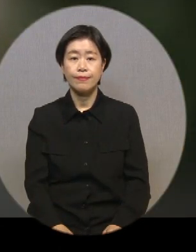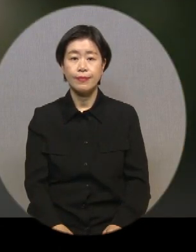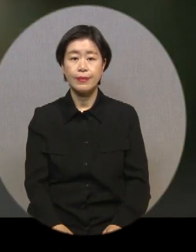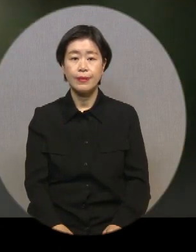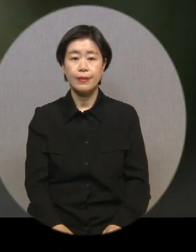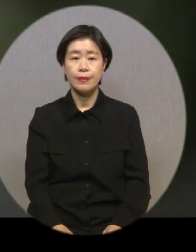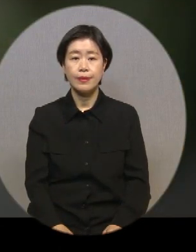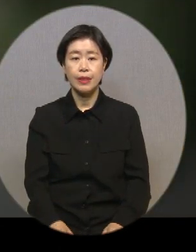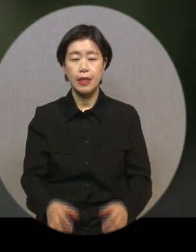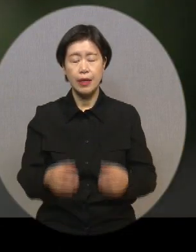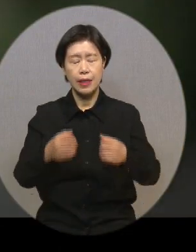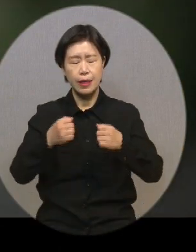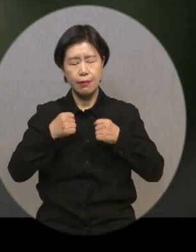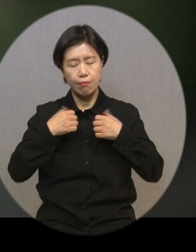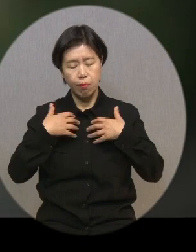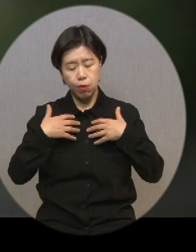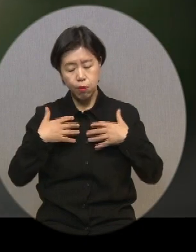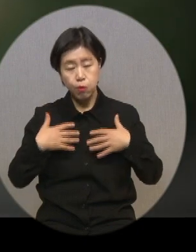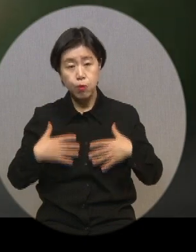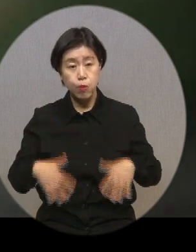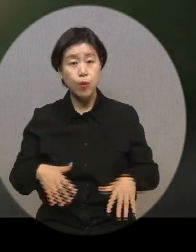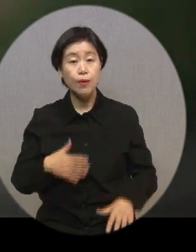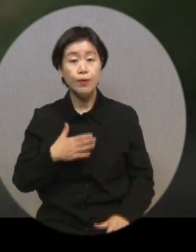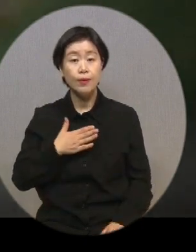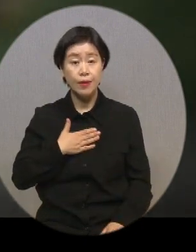힘이 없는